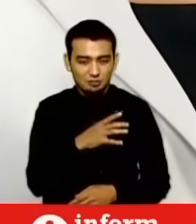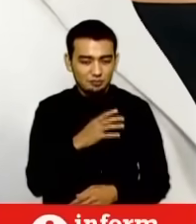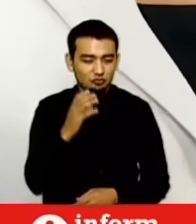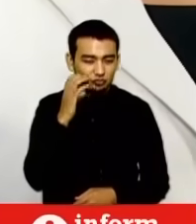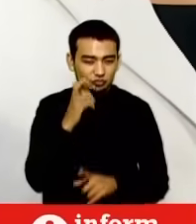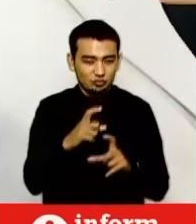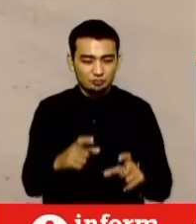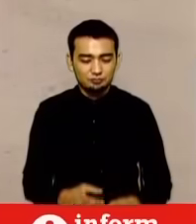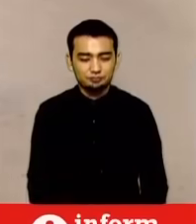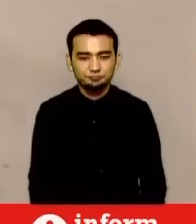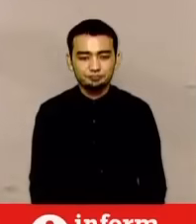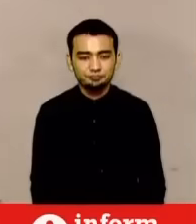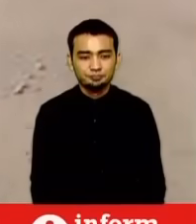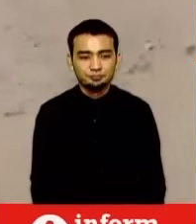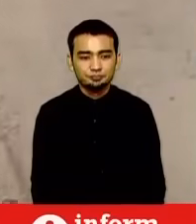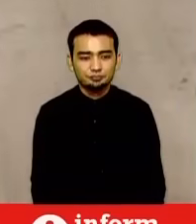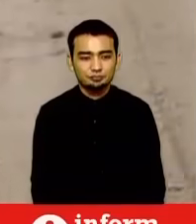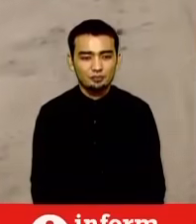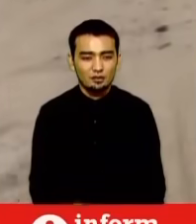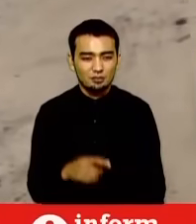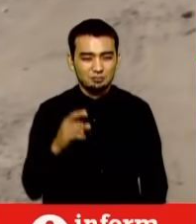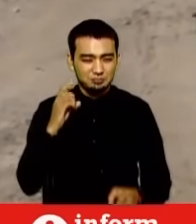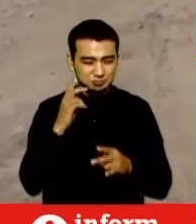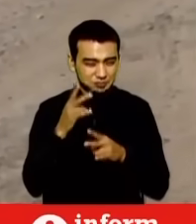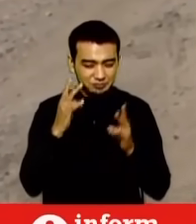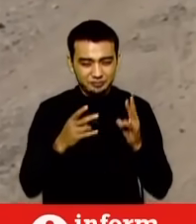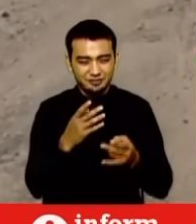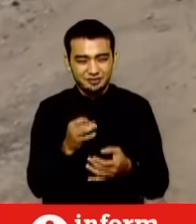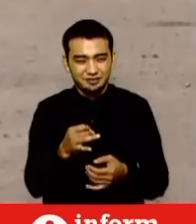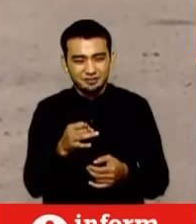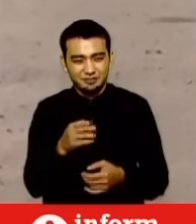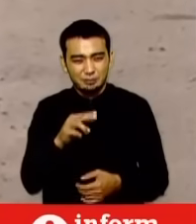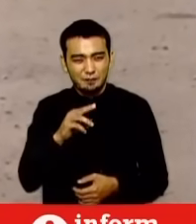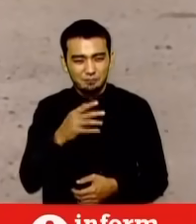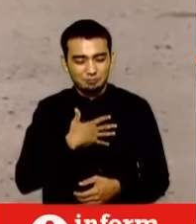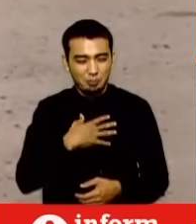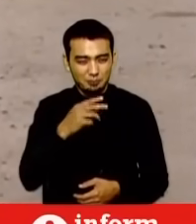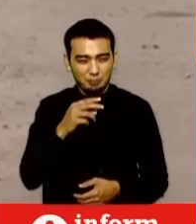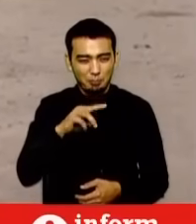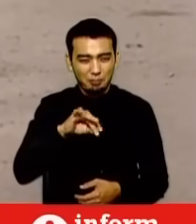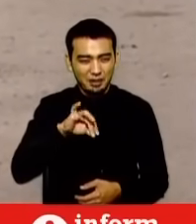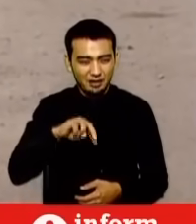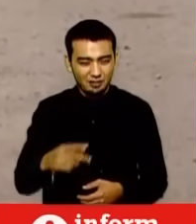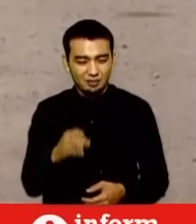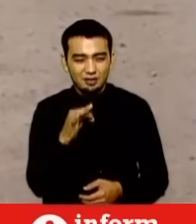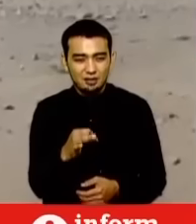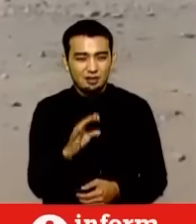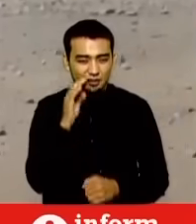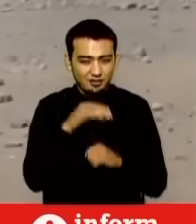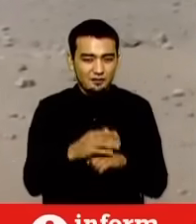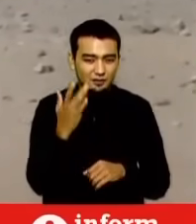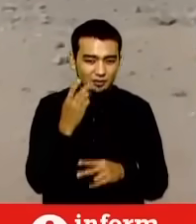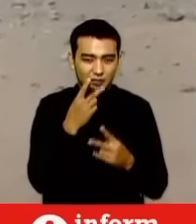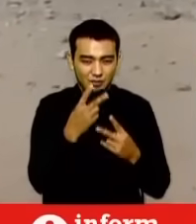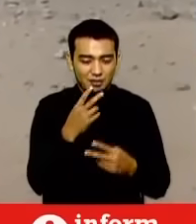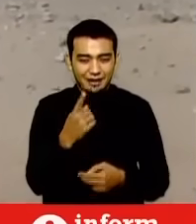тыңдап келді. Тарсыл, гүрсіл, шаң тозаң. Ауыл тұрғындарының күндізде түндеде еститіні мен көретіні осы.